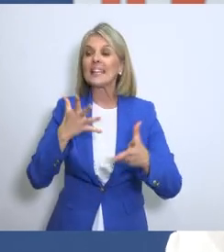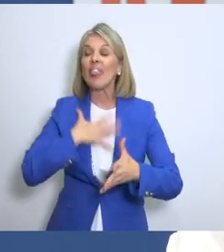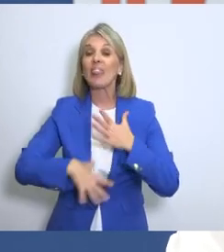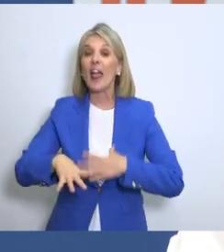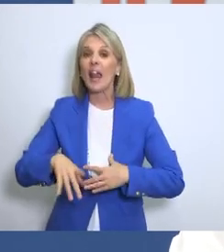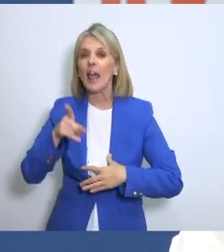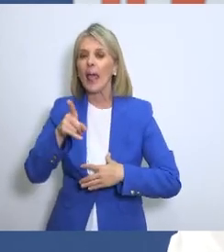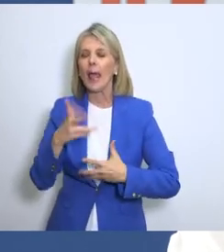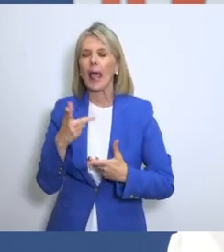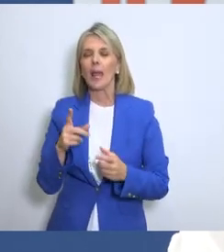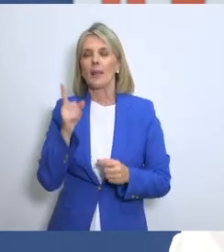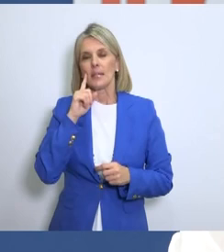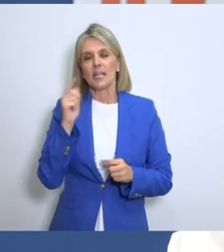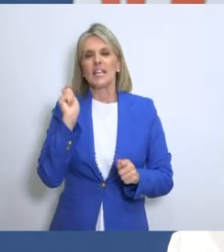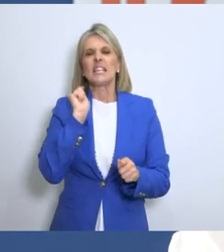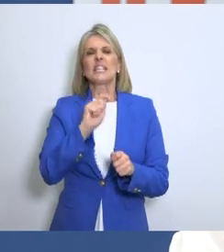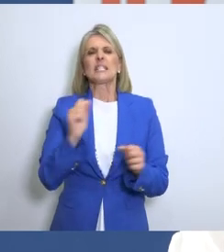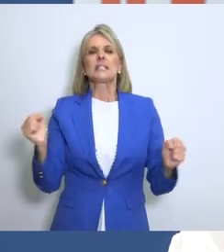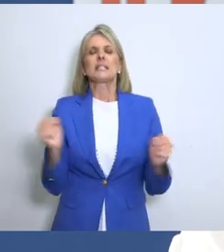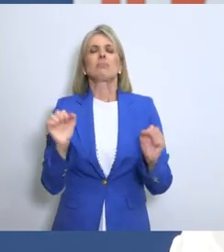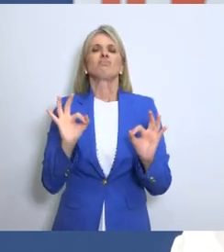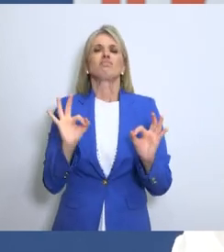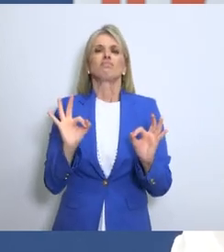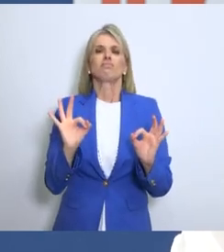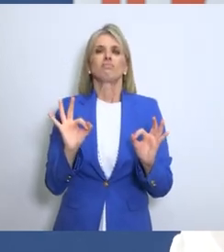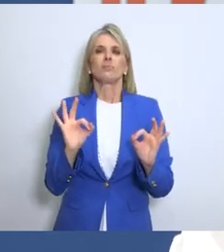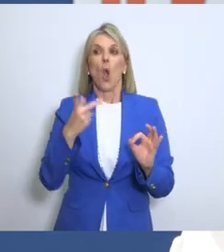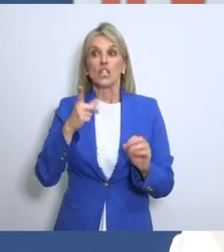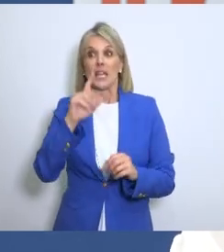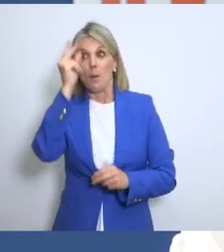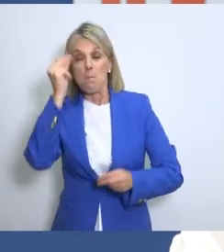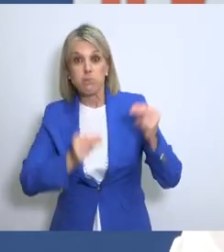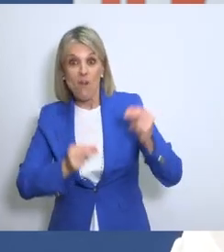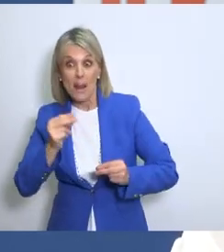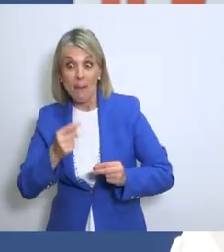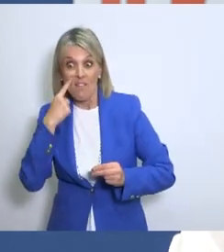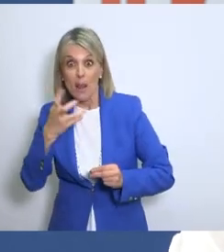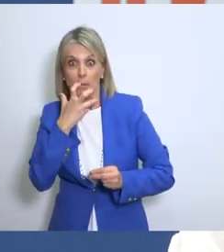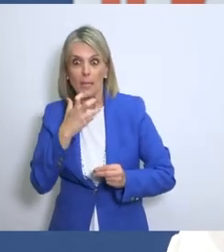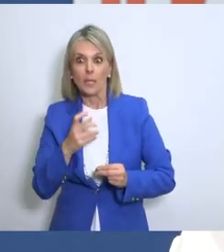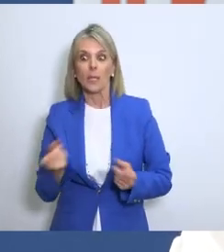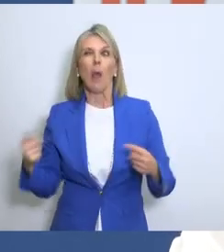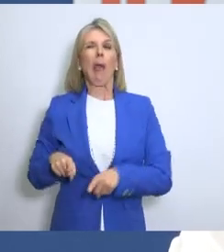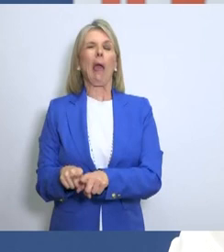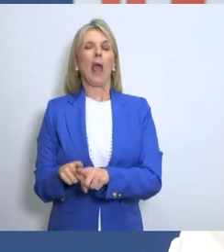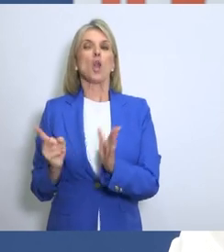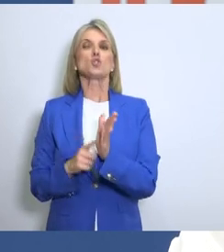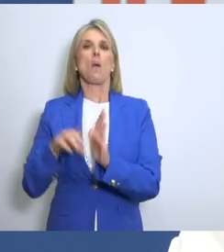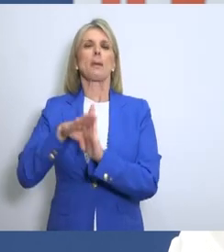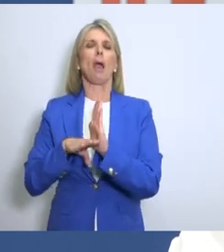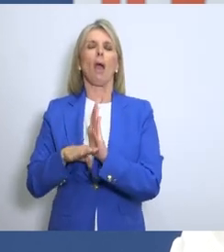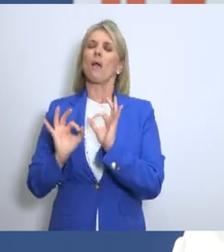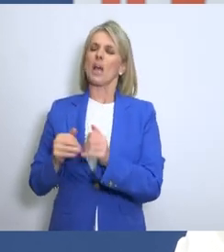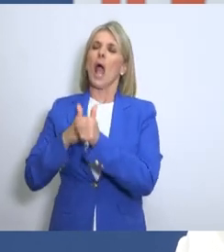εξαιρετικά συντηρητική και σε όλες τις κρίσιμες καμπές συντάσσεται με την νομιμότητα, με το υπάρχον